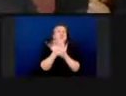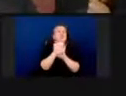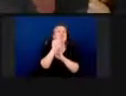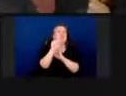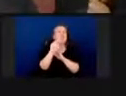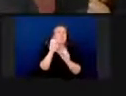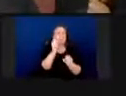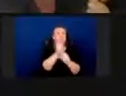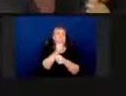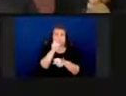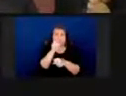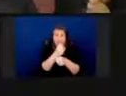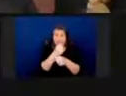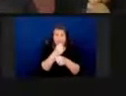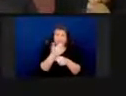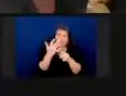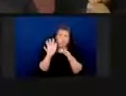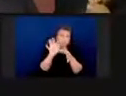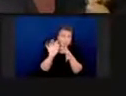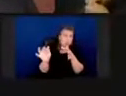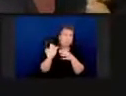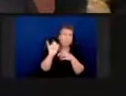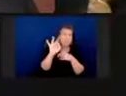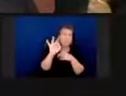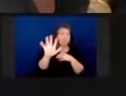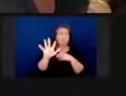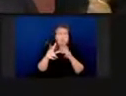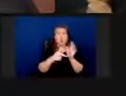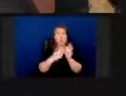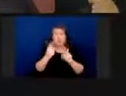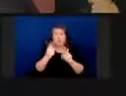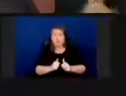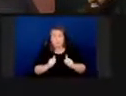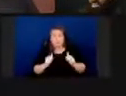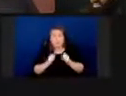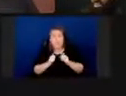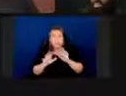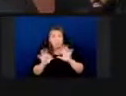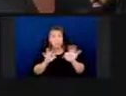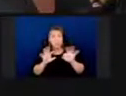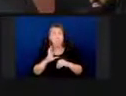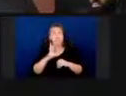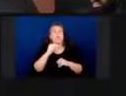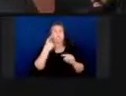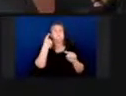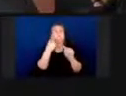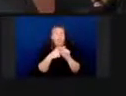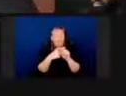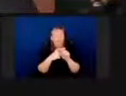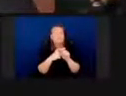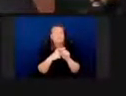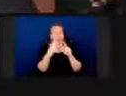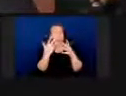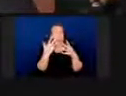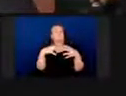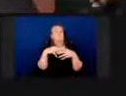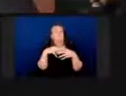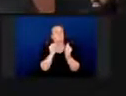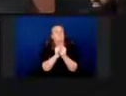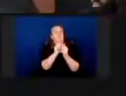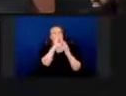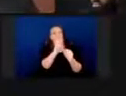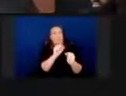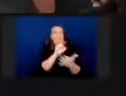sumaku. Wakati huo tutakuwa tukienda katika familia na katika jamii kuwaeleza